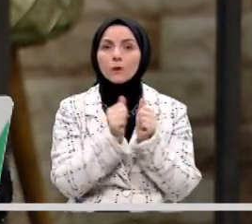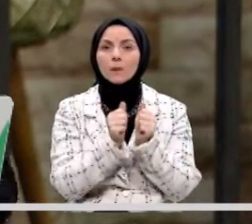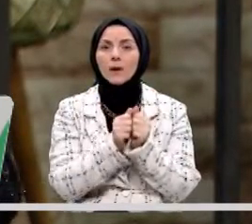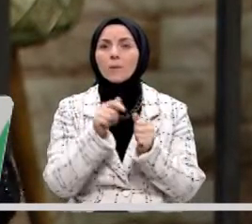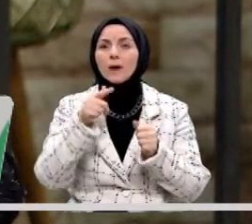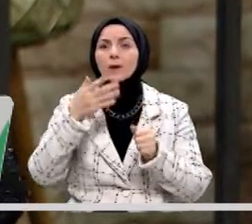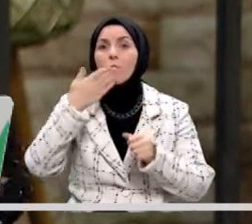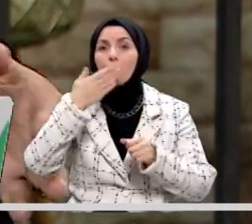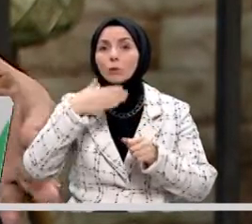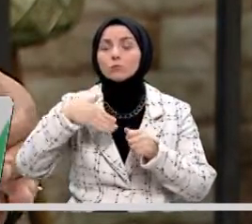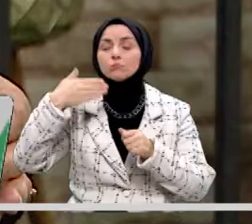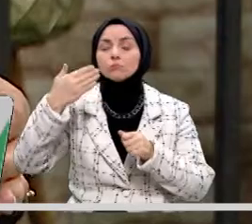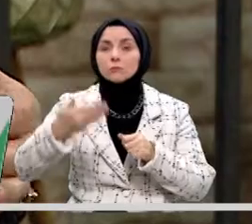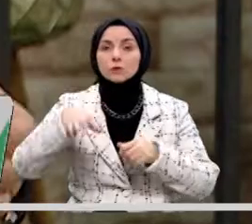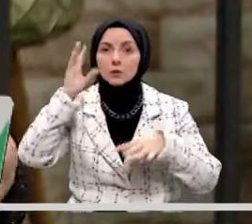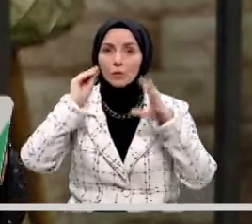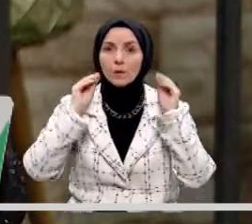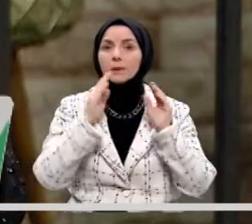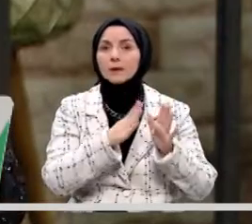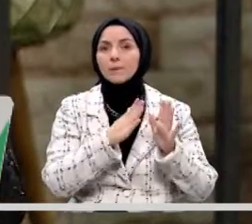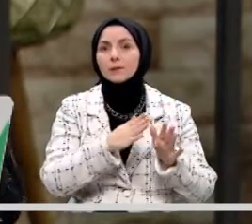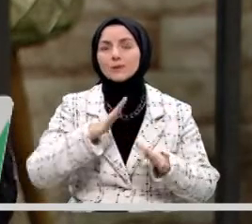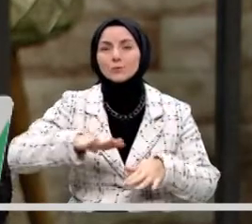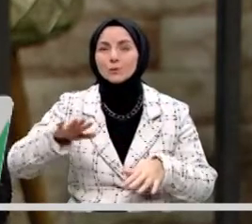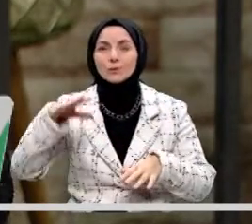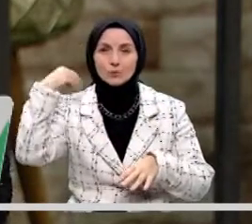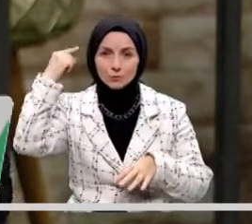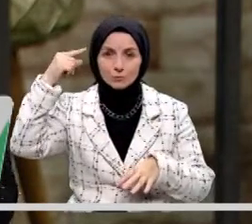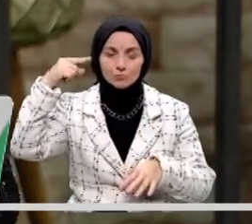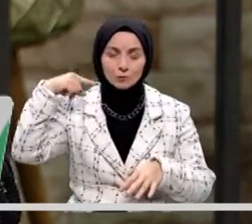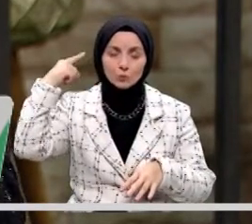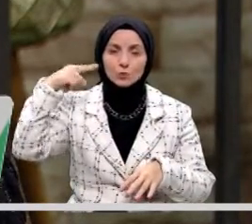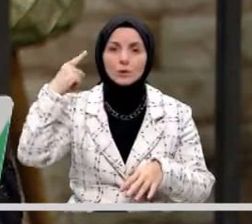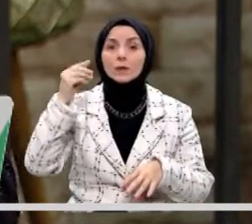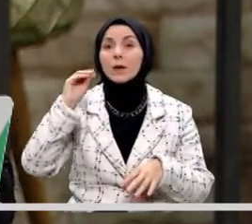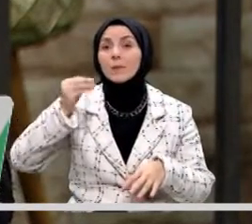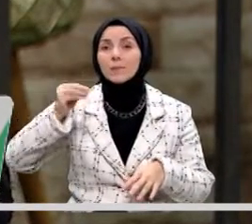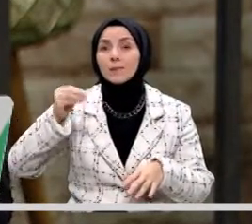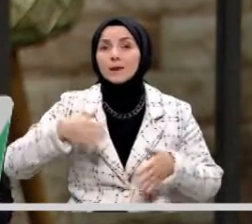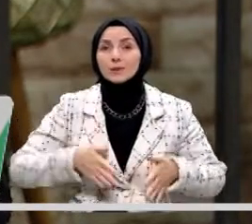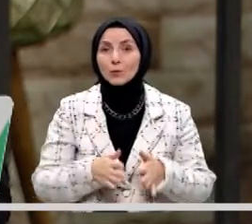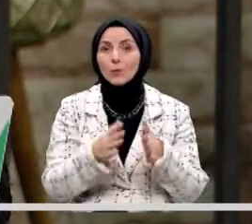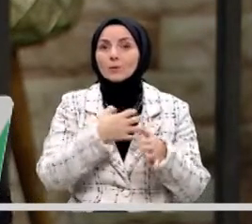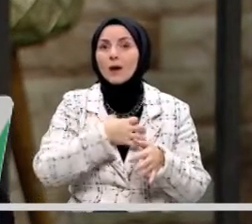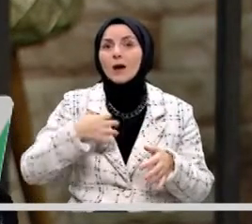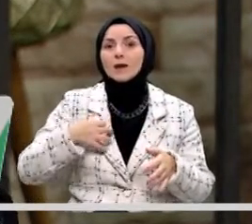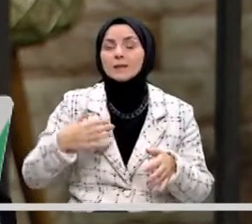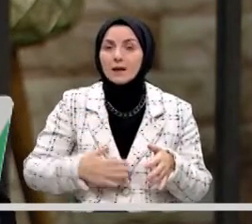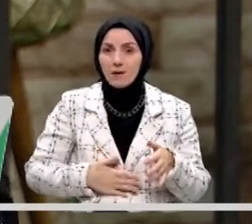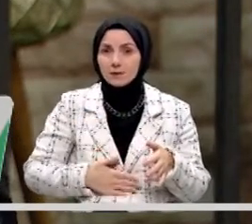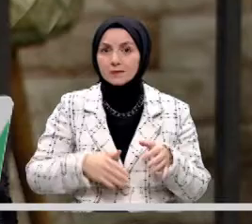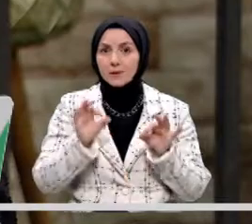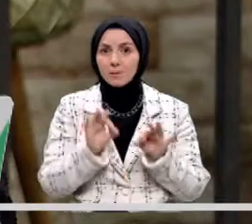devam ediyoruz Ha şimdi çocukları düşünün bebek dünyaya geldi öğrenmeye başladı Anne karnında başladı öğrenmeye kim